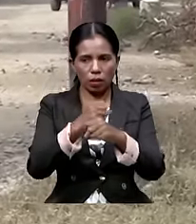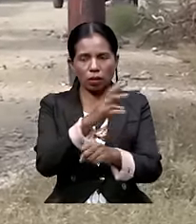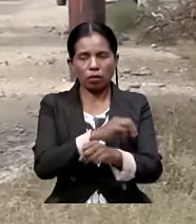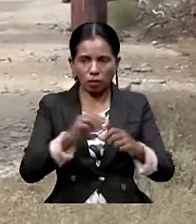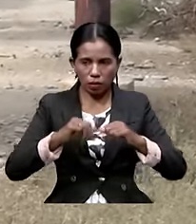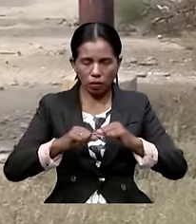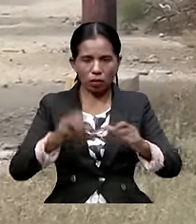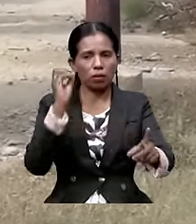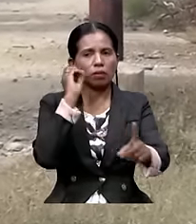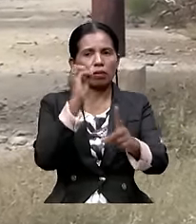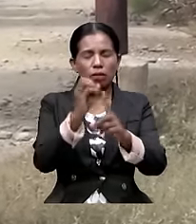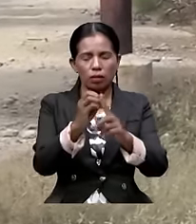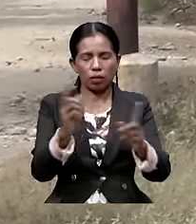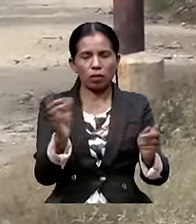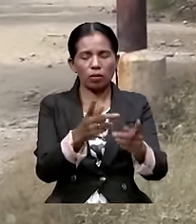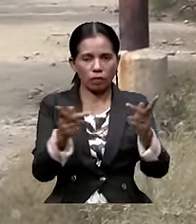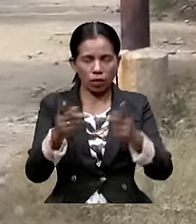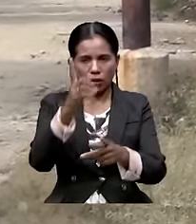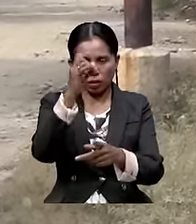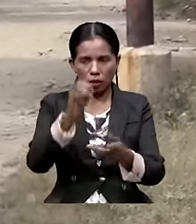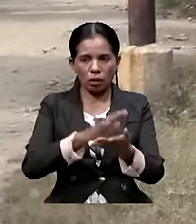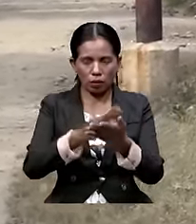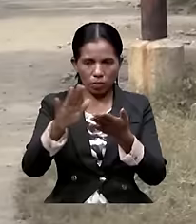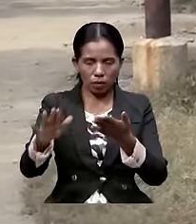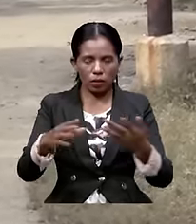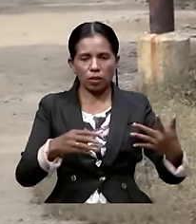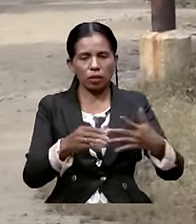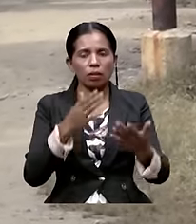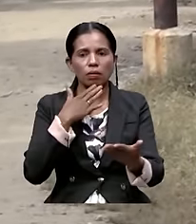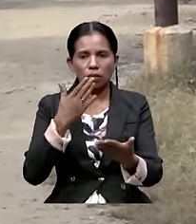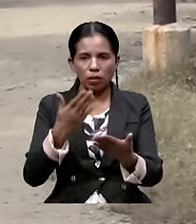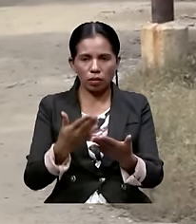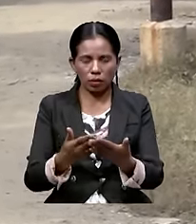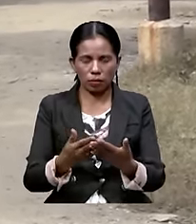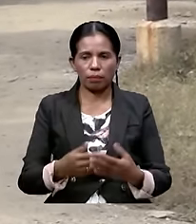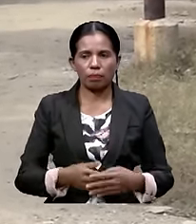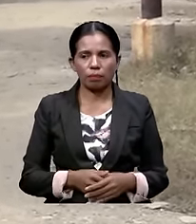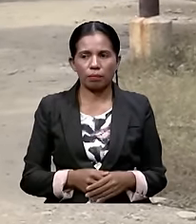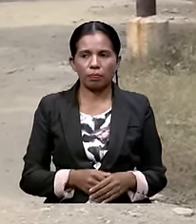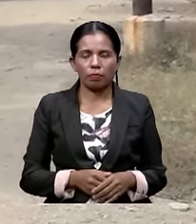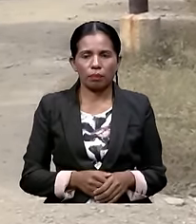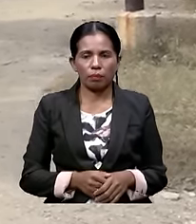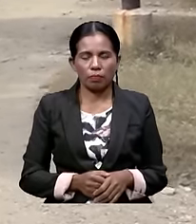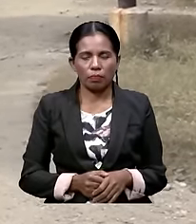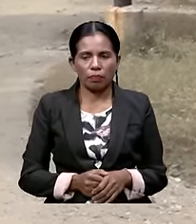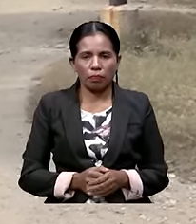continua ho objetivo adu transforma ambiente dili saimos organizado saudável no seguro. Agustino da Costa, Marito da Costa, GMN.